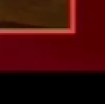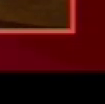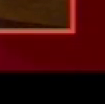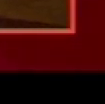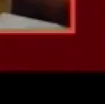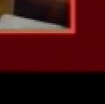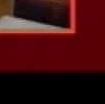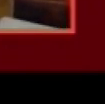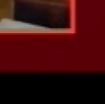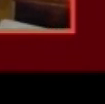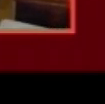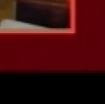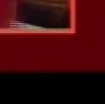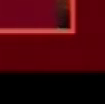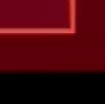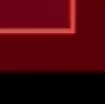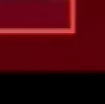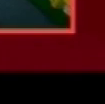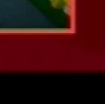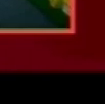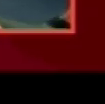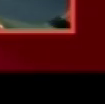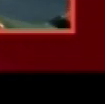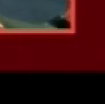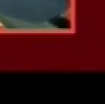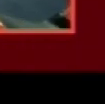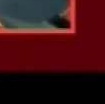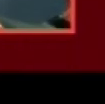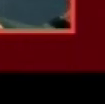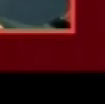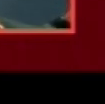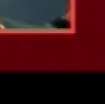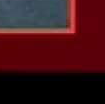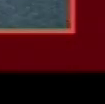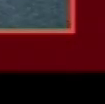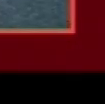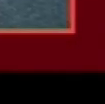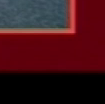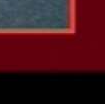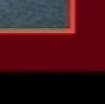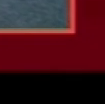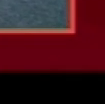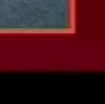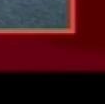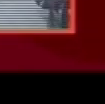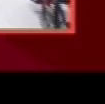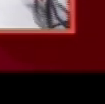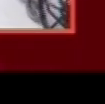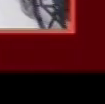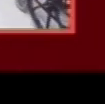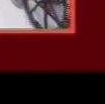який сьогодні стартував у Тернополі. Волонтери продавали шкарпетки, щоб зібрати кошти для дітей з синдромом